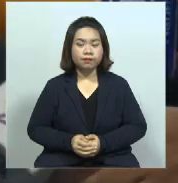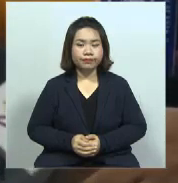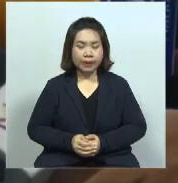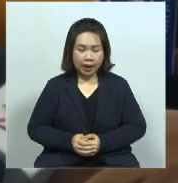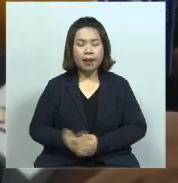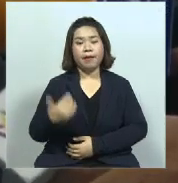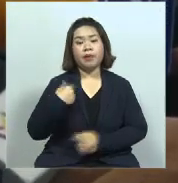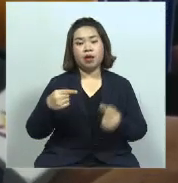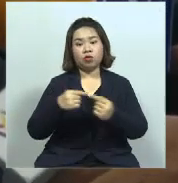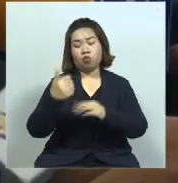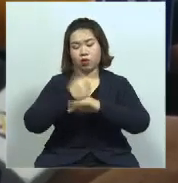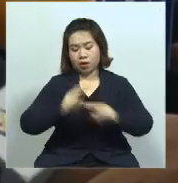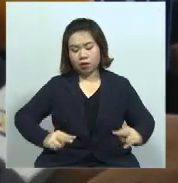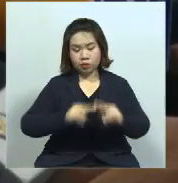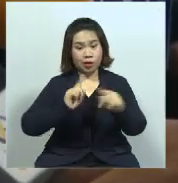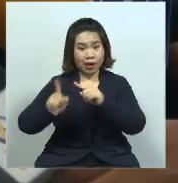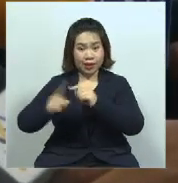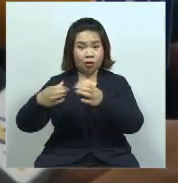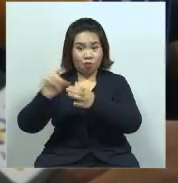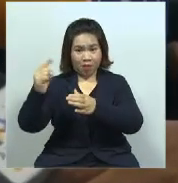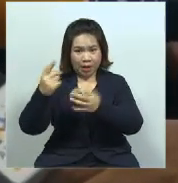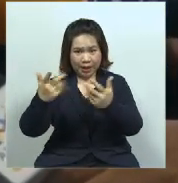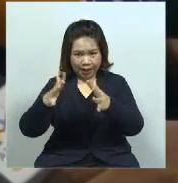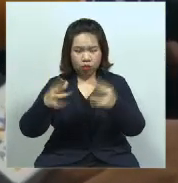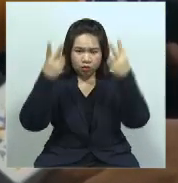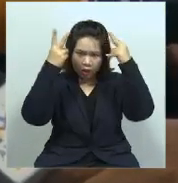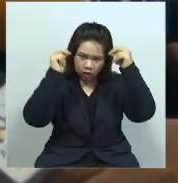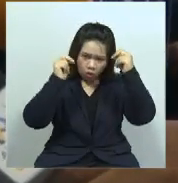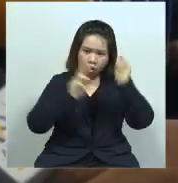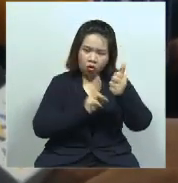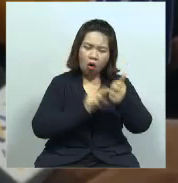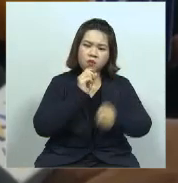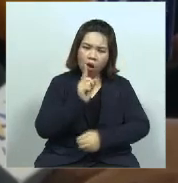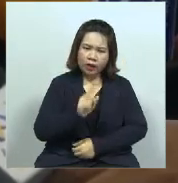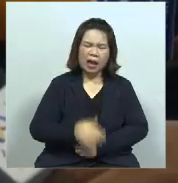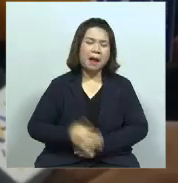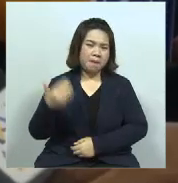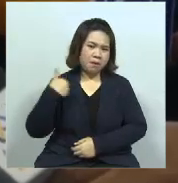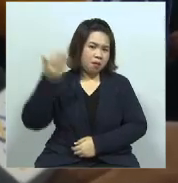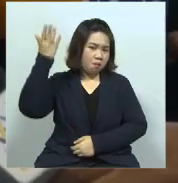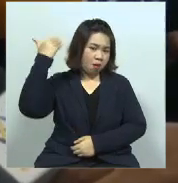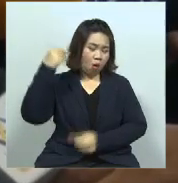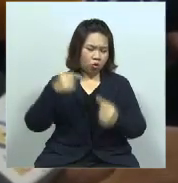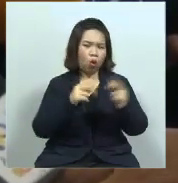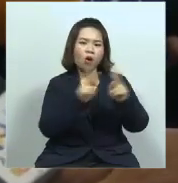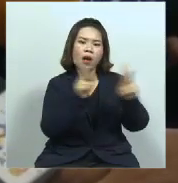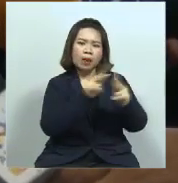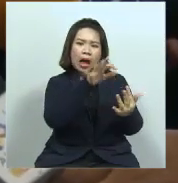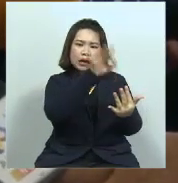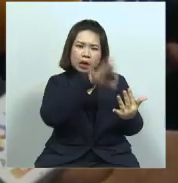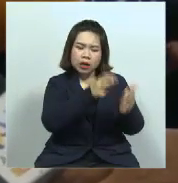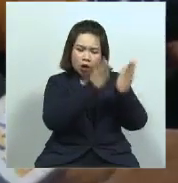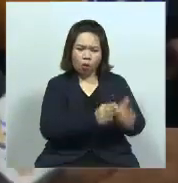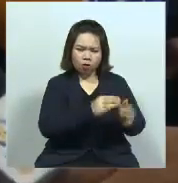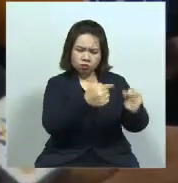นอกจากเรื่องของครม.ชุดใหม่นะครับรองวิษณุเองยังได้ชี้แจงกรณีเสียงวิพากษ์วิจารณ์การเปิดรายชื่อคณะกรรมการสรรหาสว.ทั้ง9ค